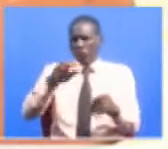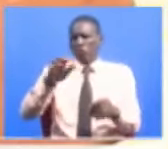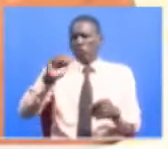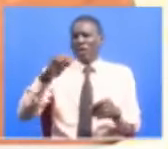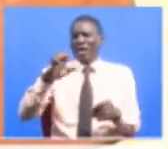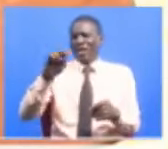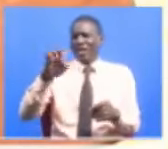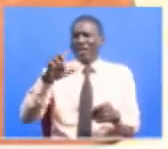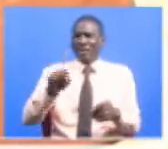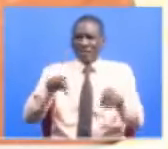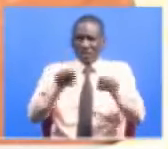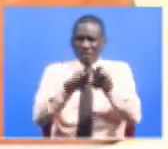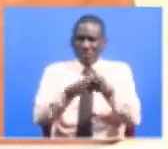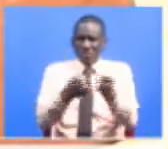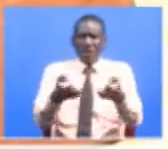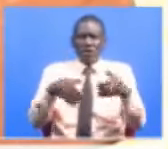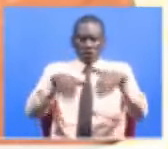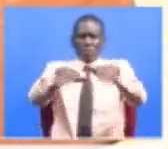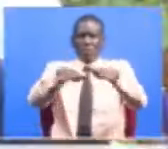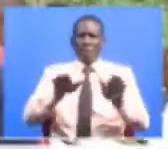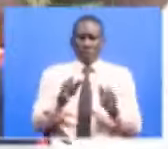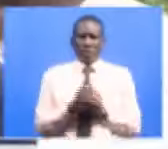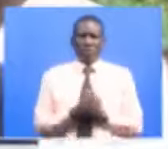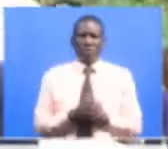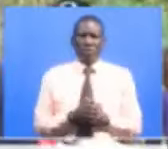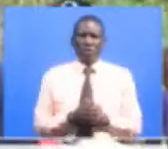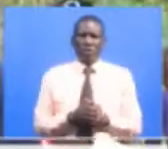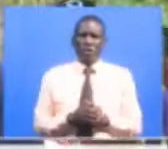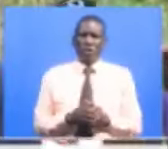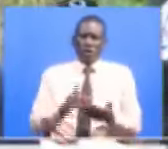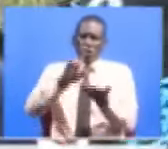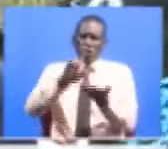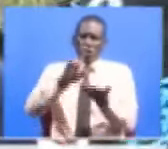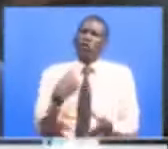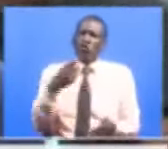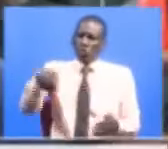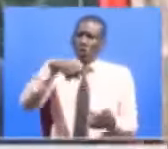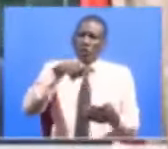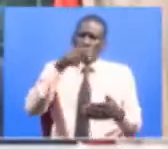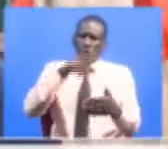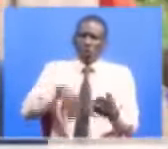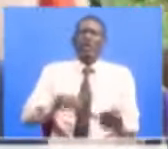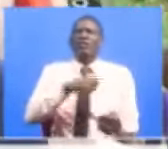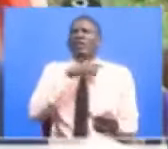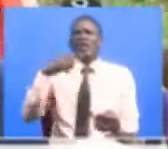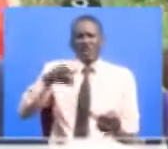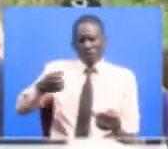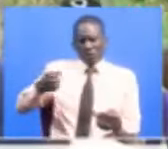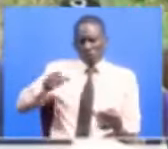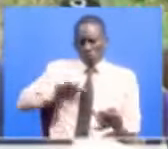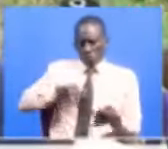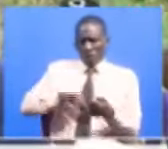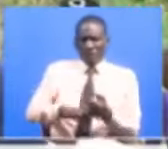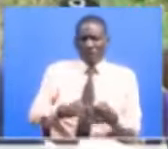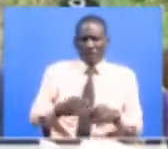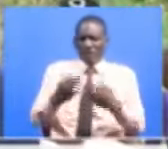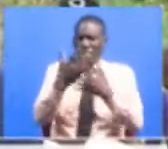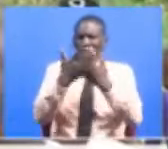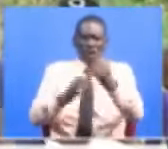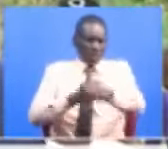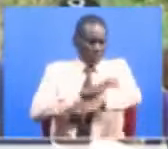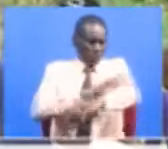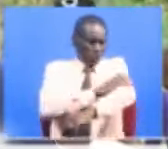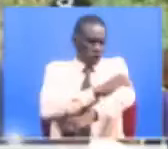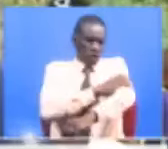Agnes pia alihitaji kupewa mkono wa buriani. Tuliambiwa na daktari kile kimeua huyu dada ni pressure